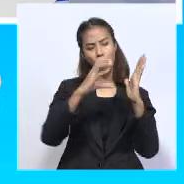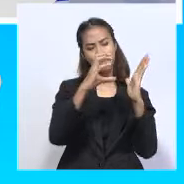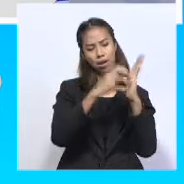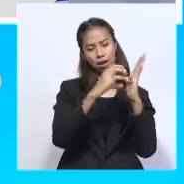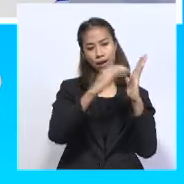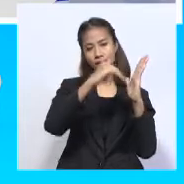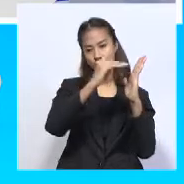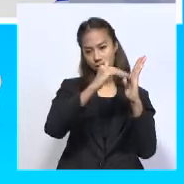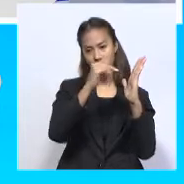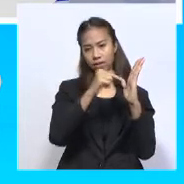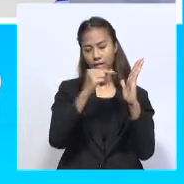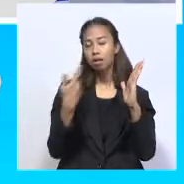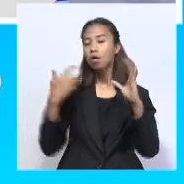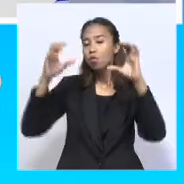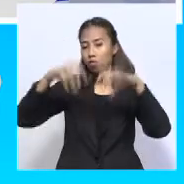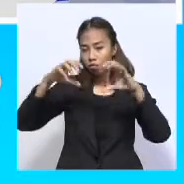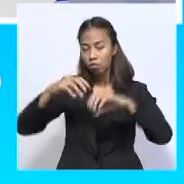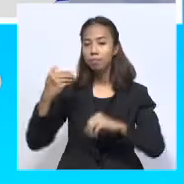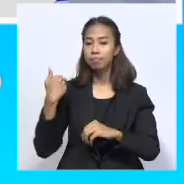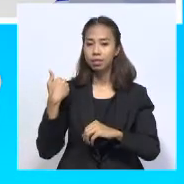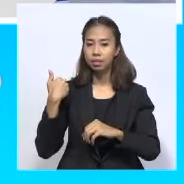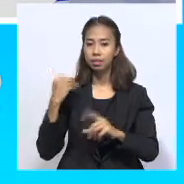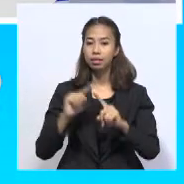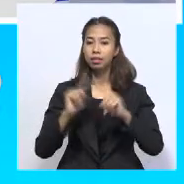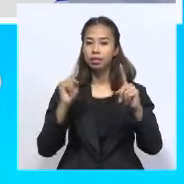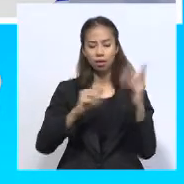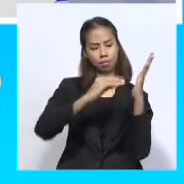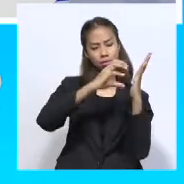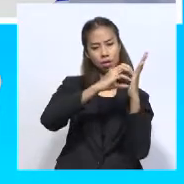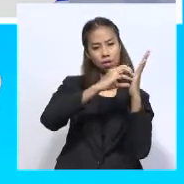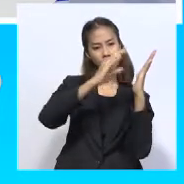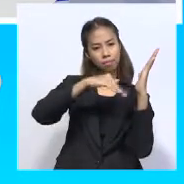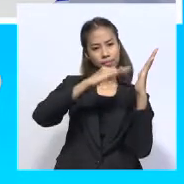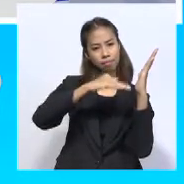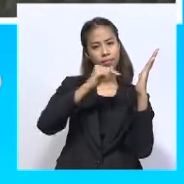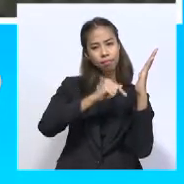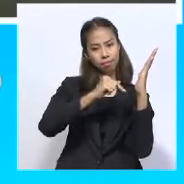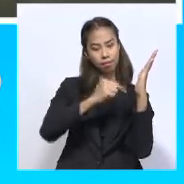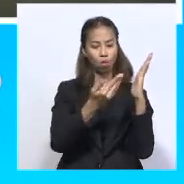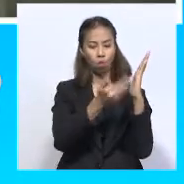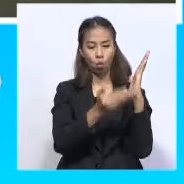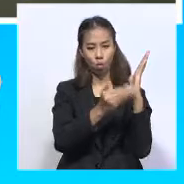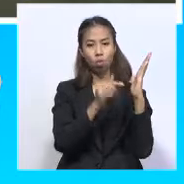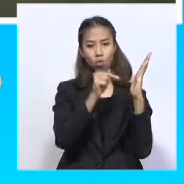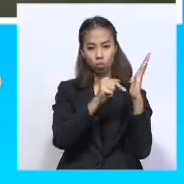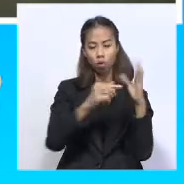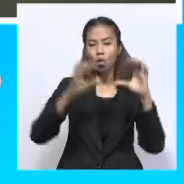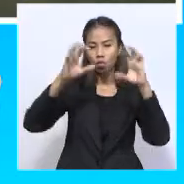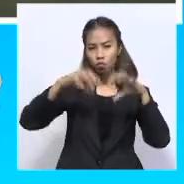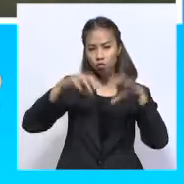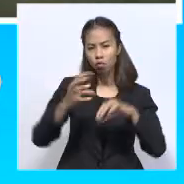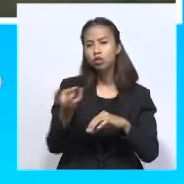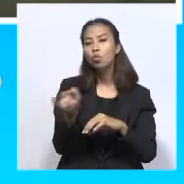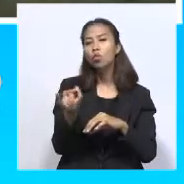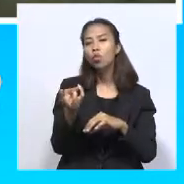นะครับที่เป็นหลักที่อยู่นะครับส่วนทางตอนล่างแต่ว่าเชียงรายพอและภาคตะวันออกนี่ยังคงมีฝนได้แต่ฝนจะเบ